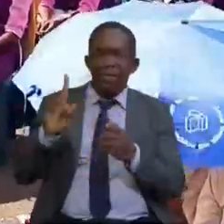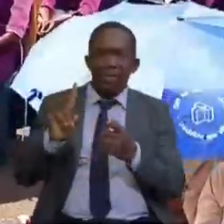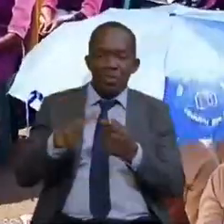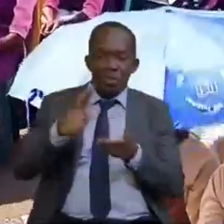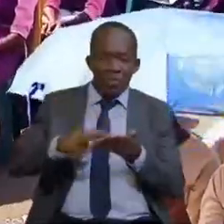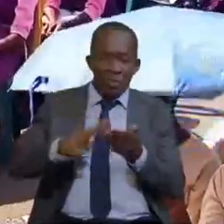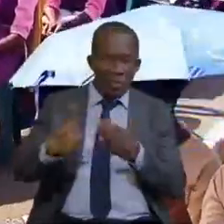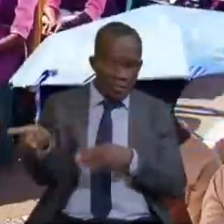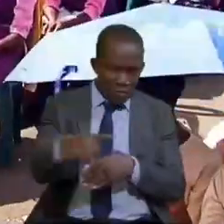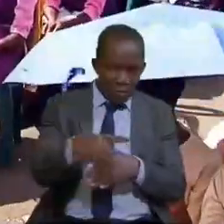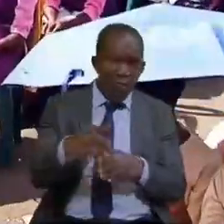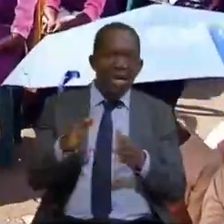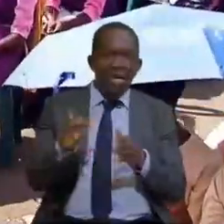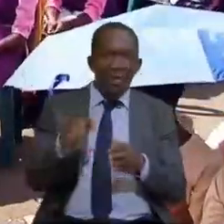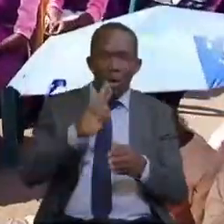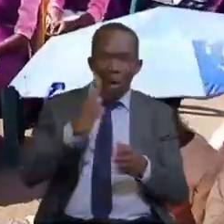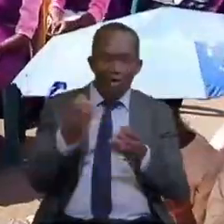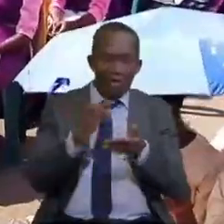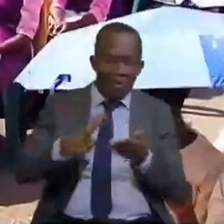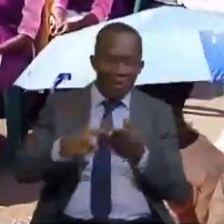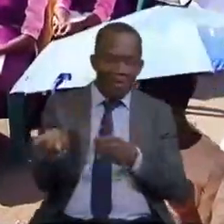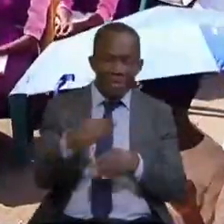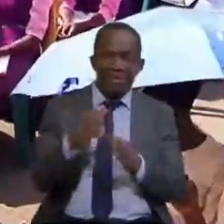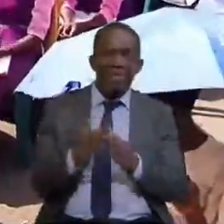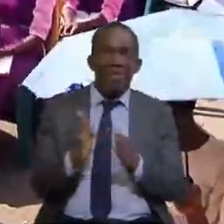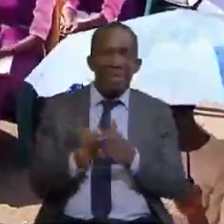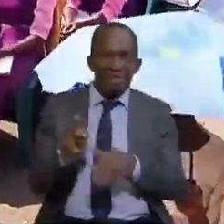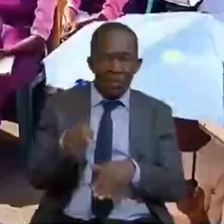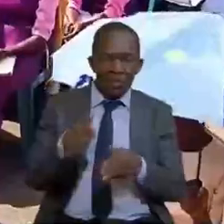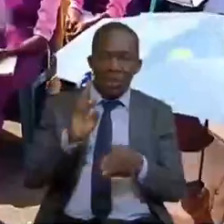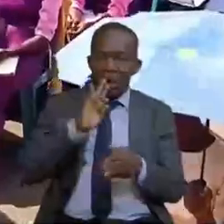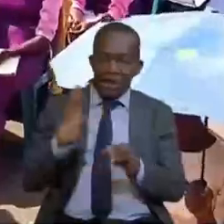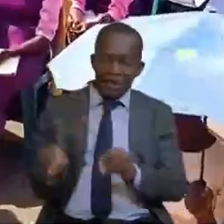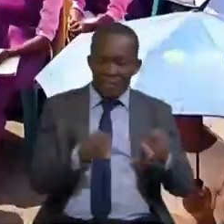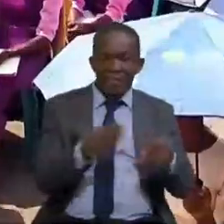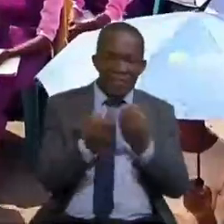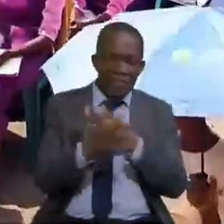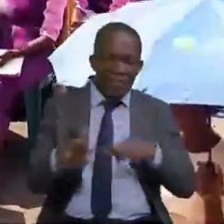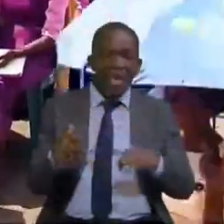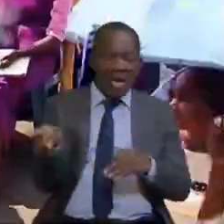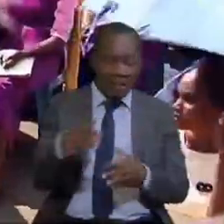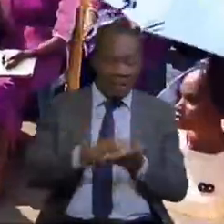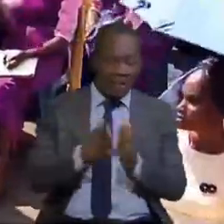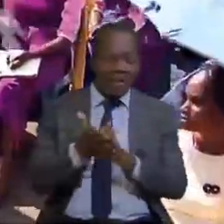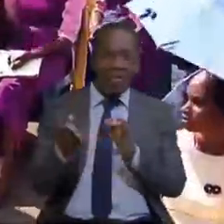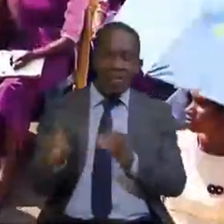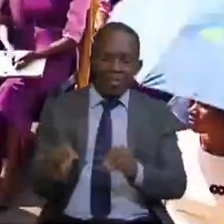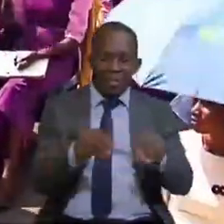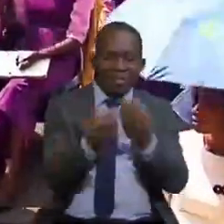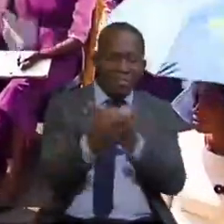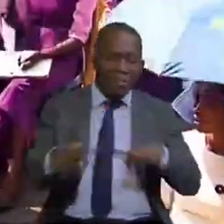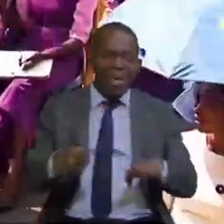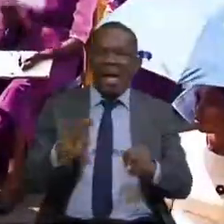pardonné. Pour que tu sois affranchi et tu es affranchi. Et toute impossibilité de ta